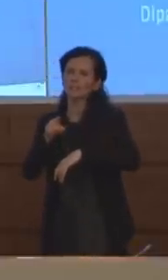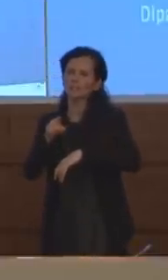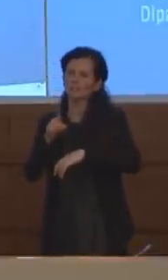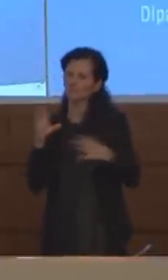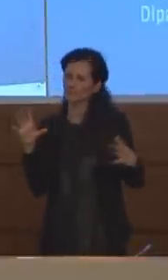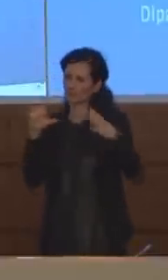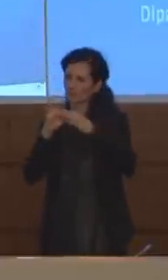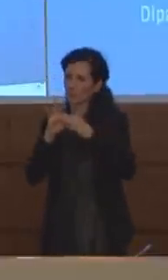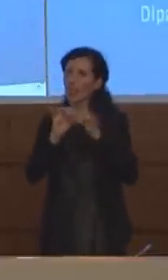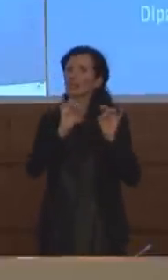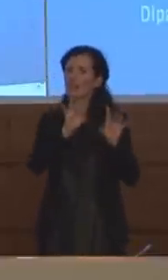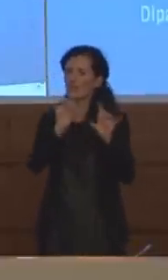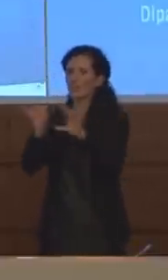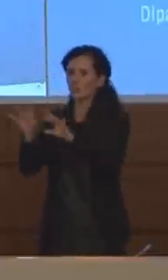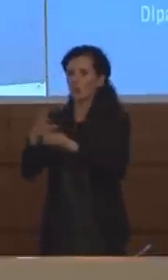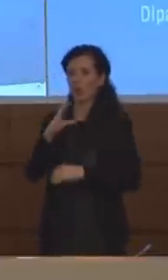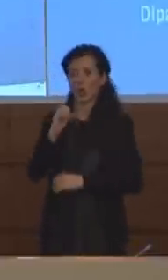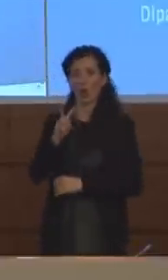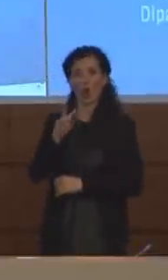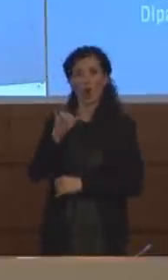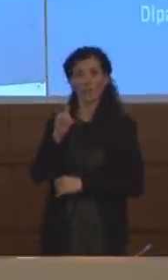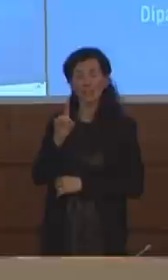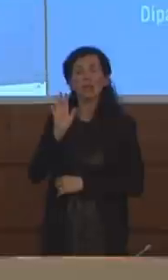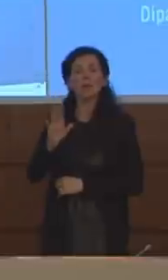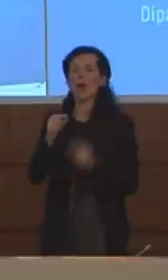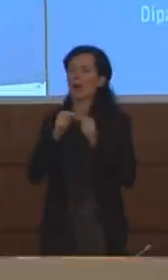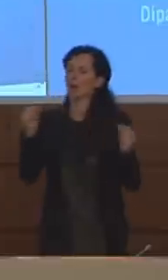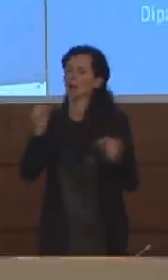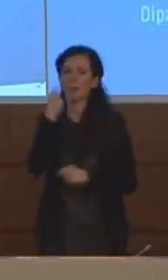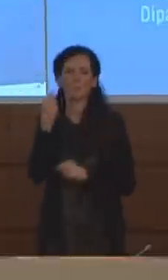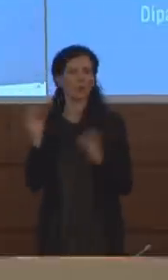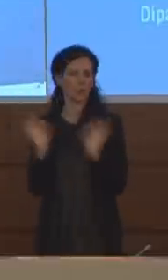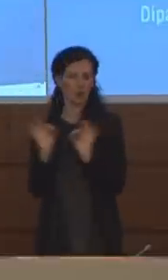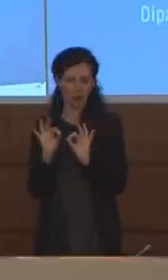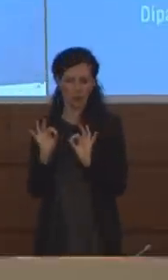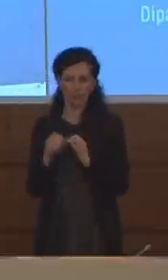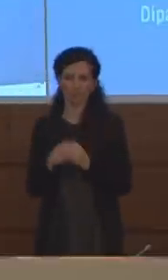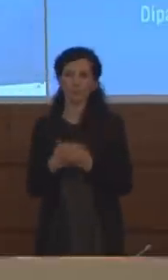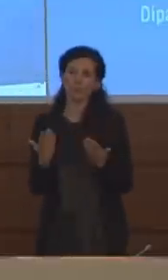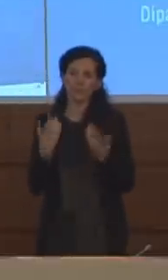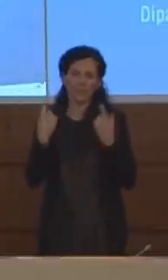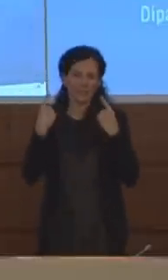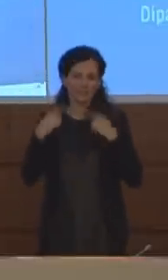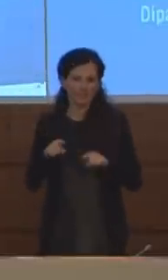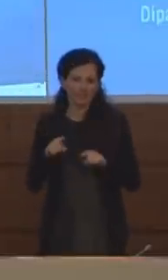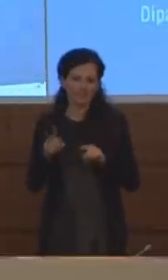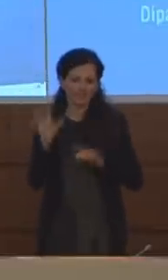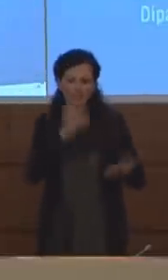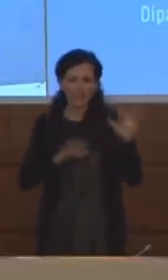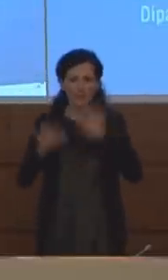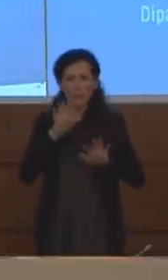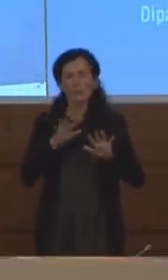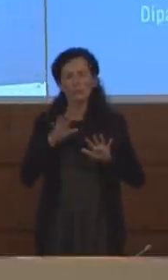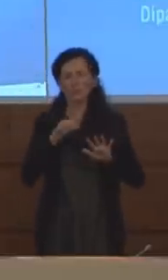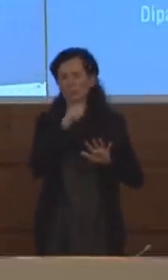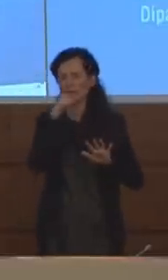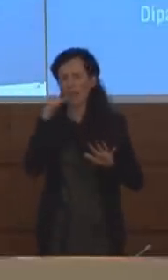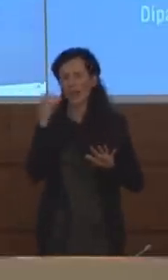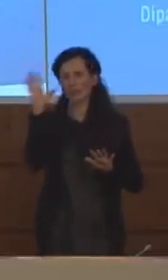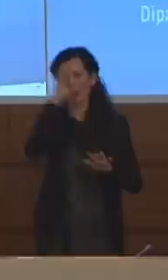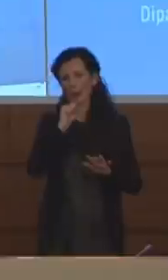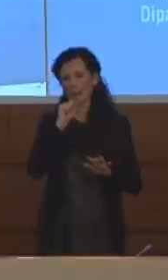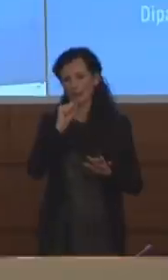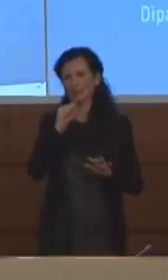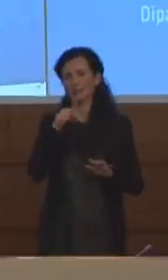un'infezione da covit ma non supportata dal tampone questo è un fenomeno che dobbiamo andare stiamo cercando di comprendere stiamo anche cercando di